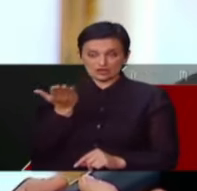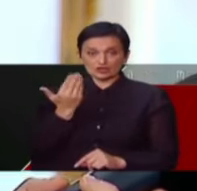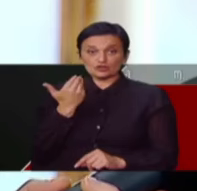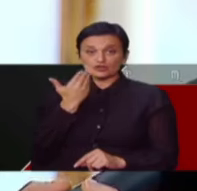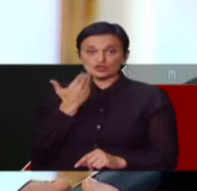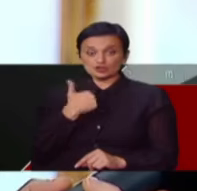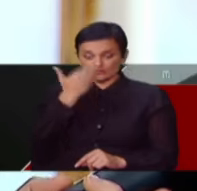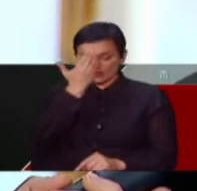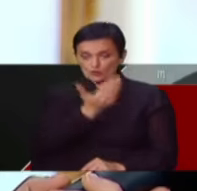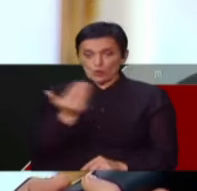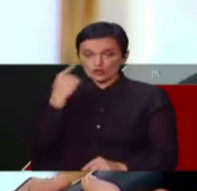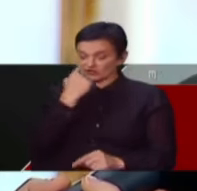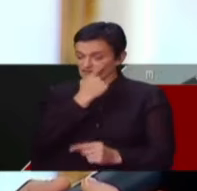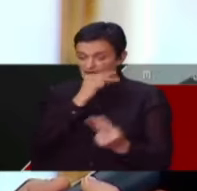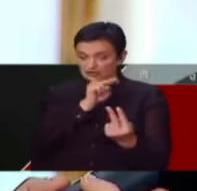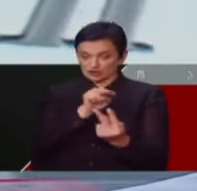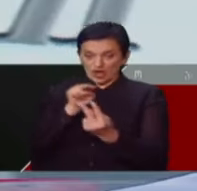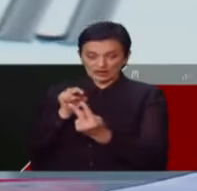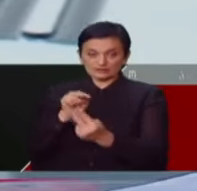ჩვენი მოსახლეობისთვის თვალებში ჩახედვით.